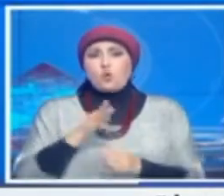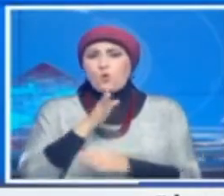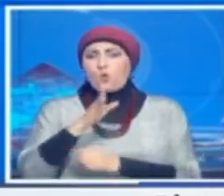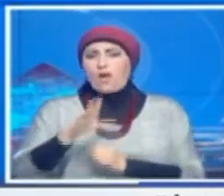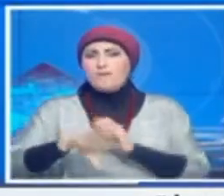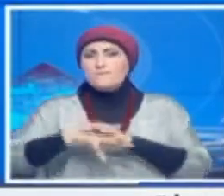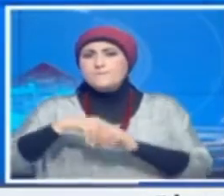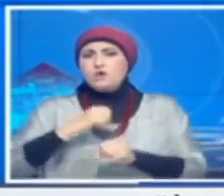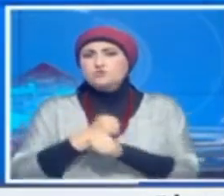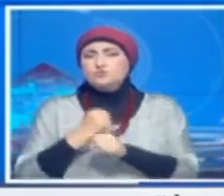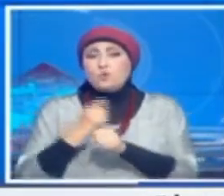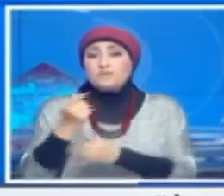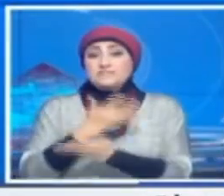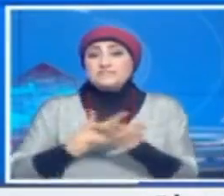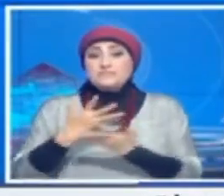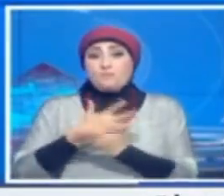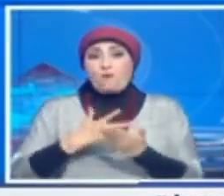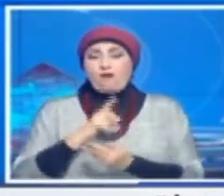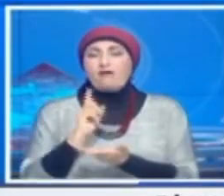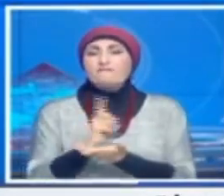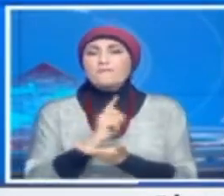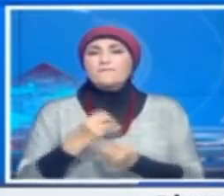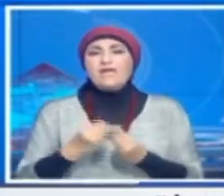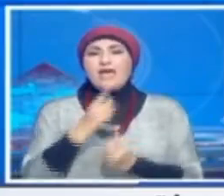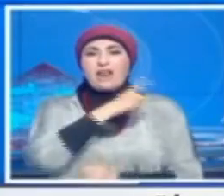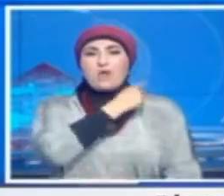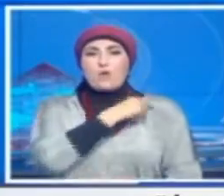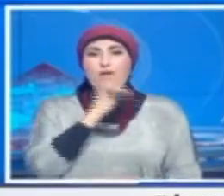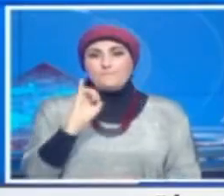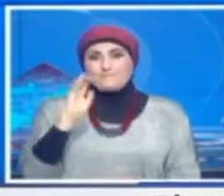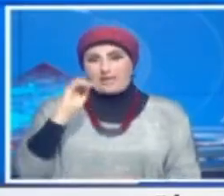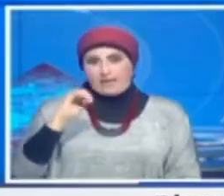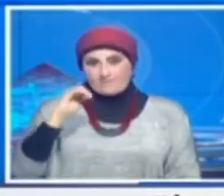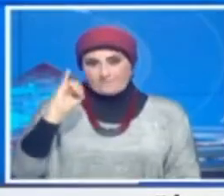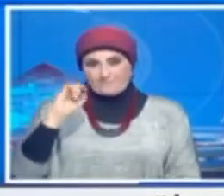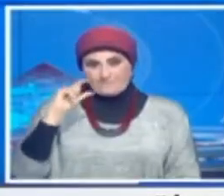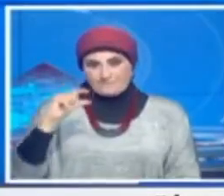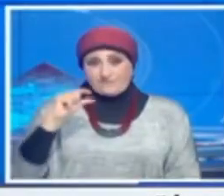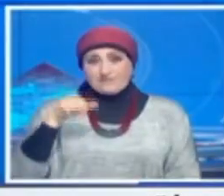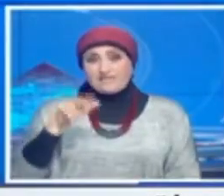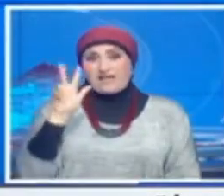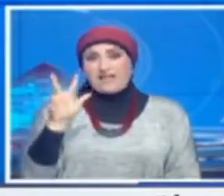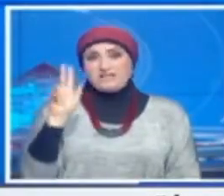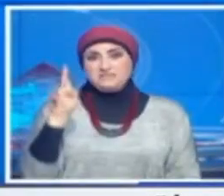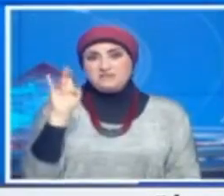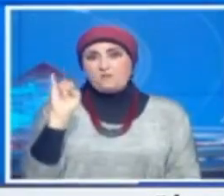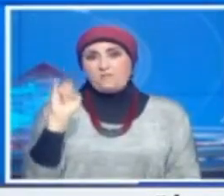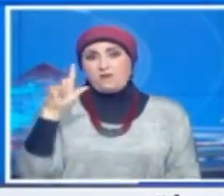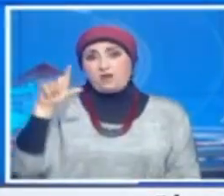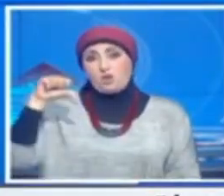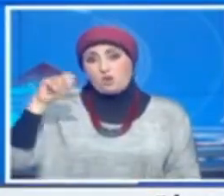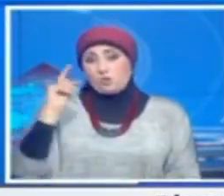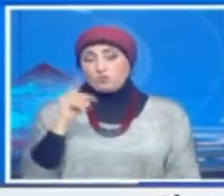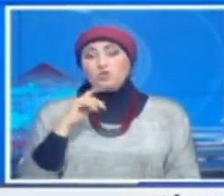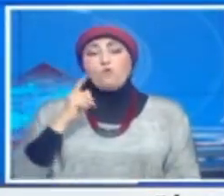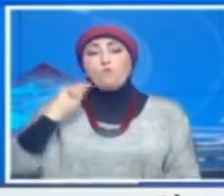المشروعات الاستثمارية صديقة البيئة برفقة اللواء محمد زملوط محافظ الوادي الجديد.